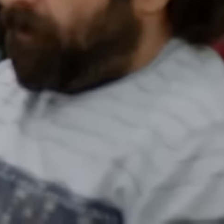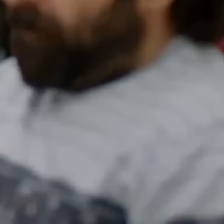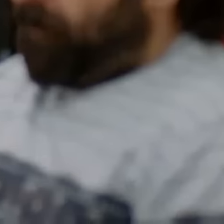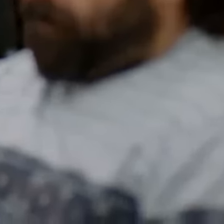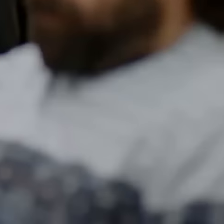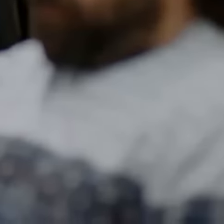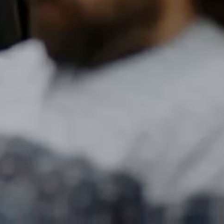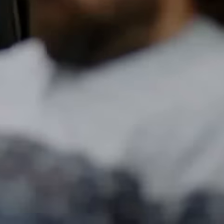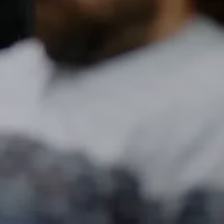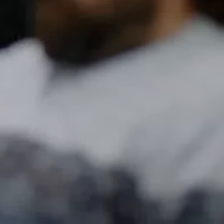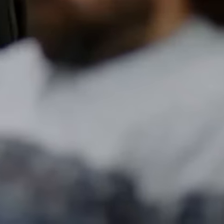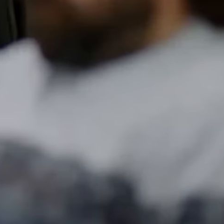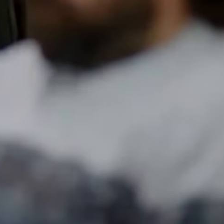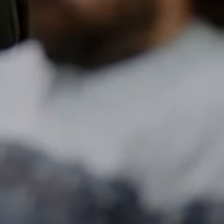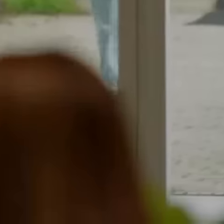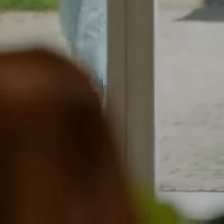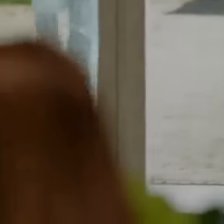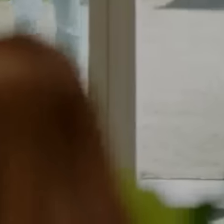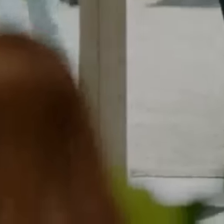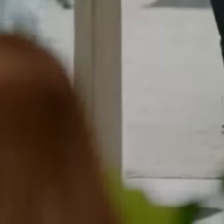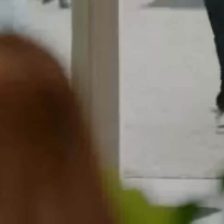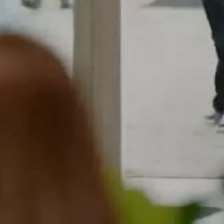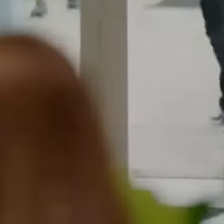yaslamış, kasadan bakıyor.